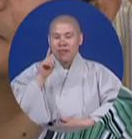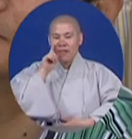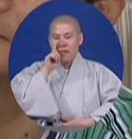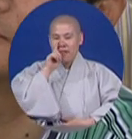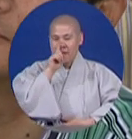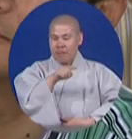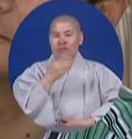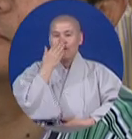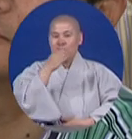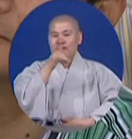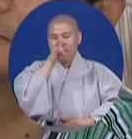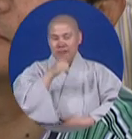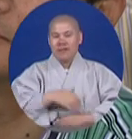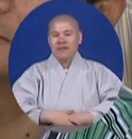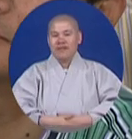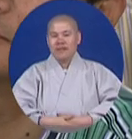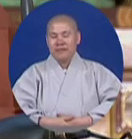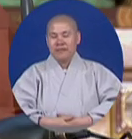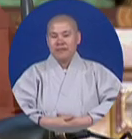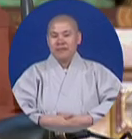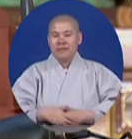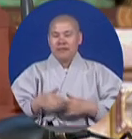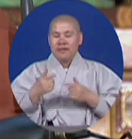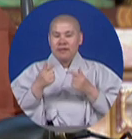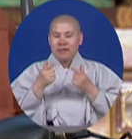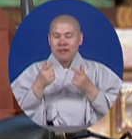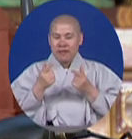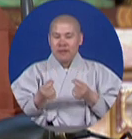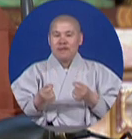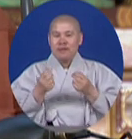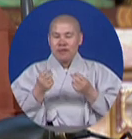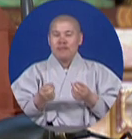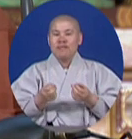나빠질 사람이에요. 이게 세간법입니다.